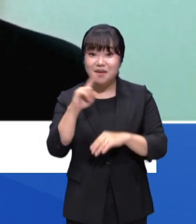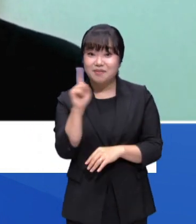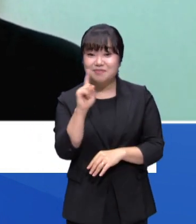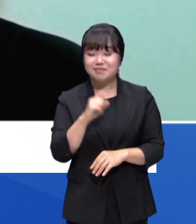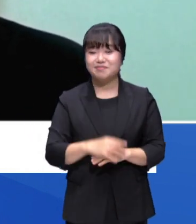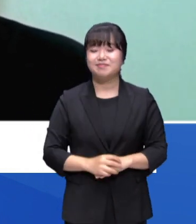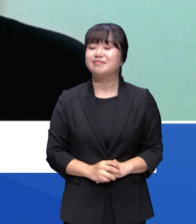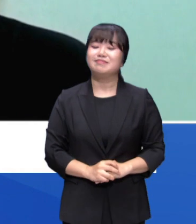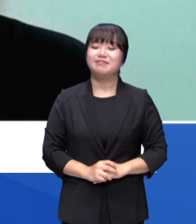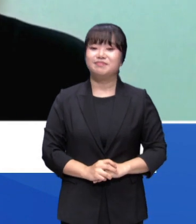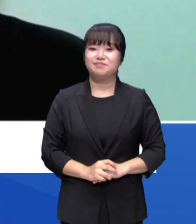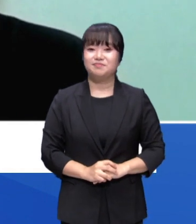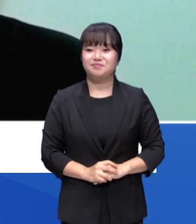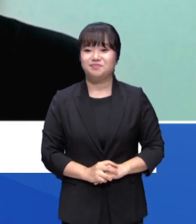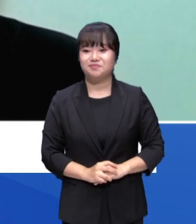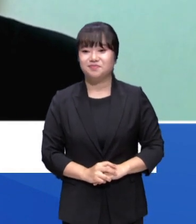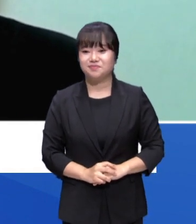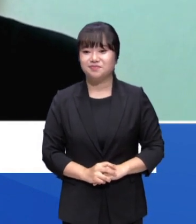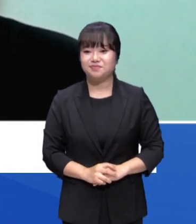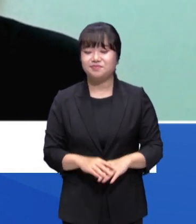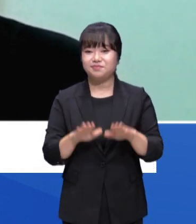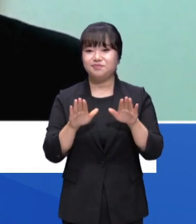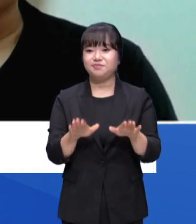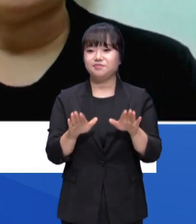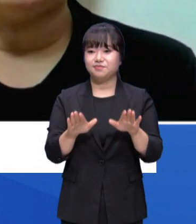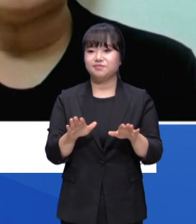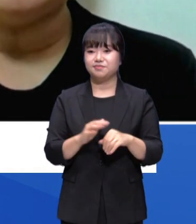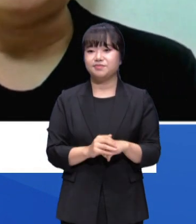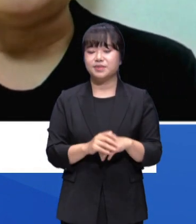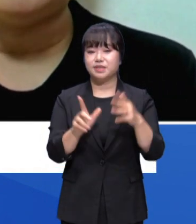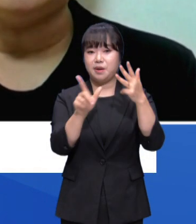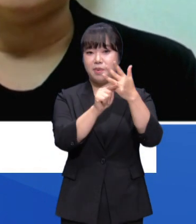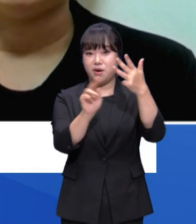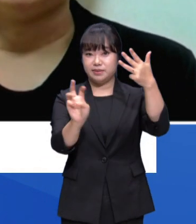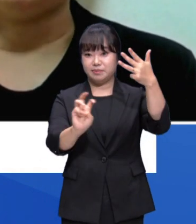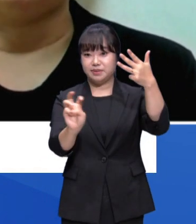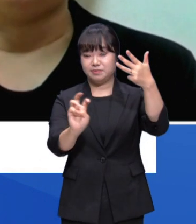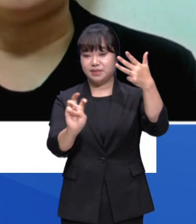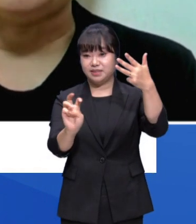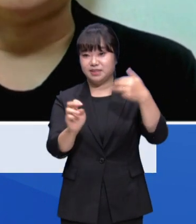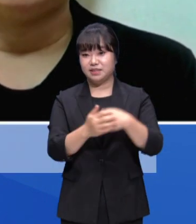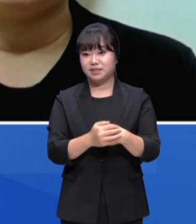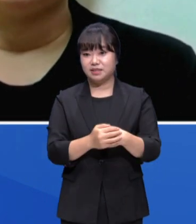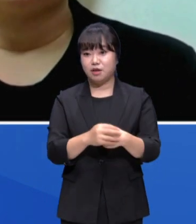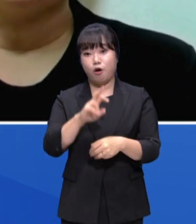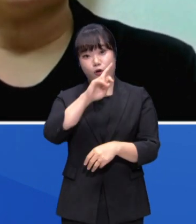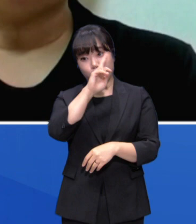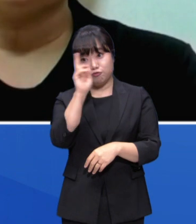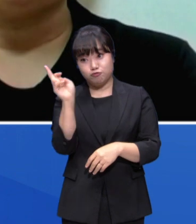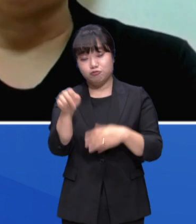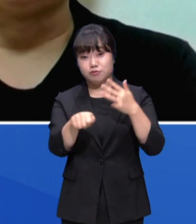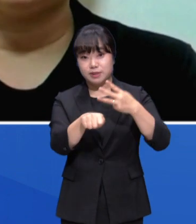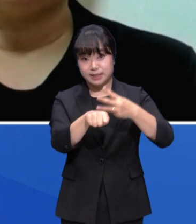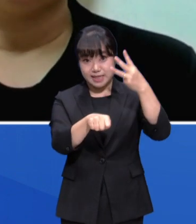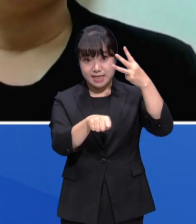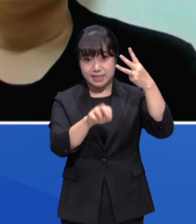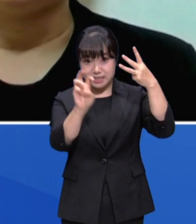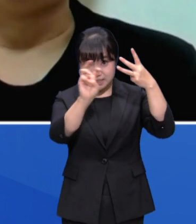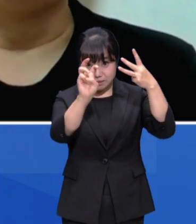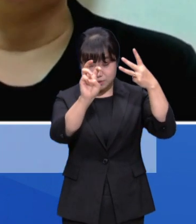주시죠. 네, 이번 달 8월 30일 오후에 3시